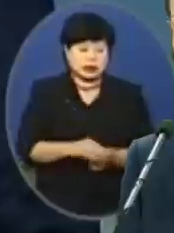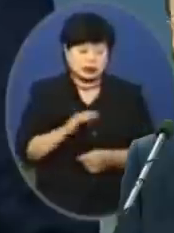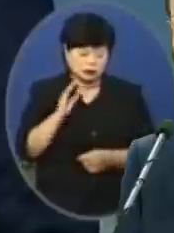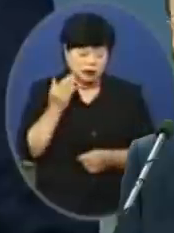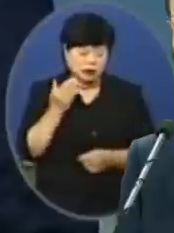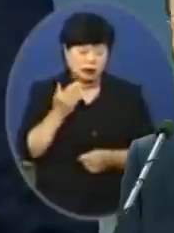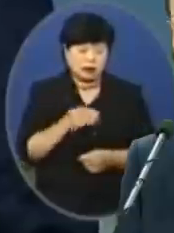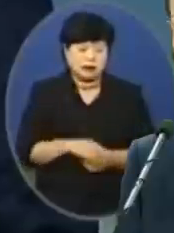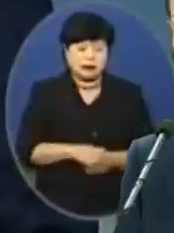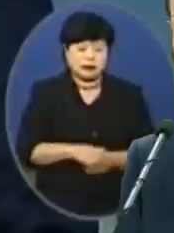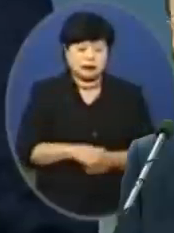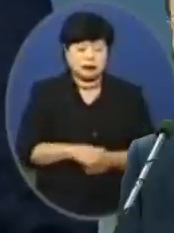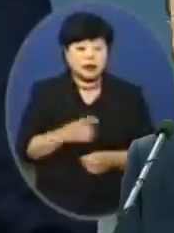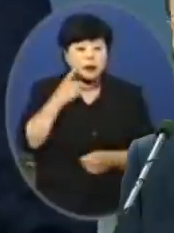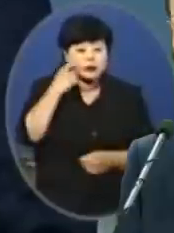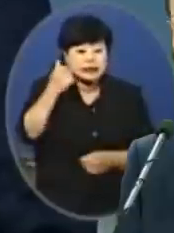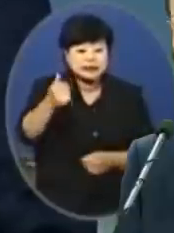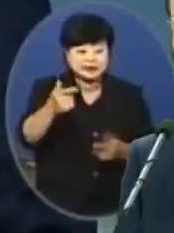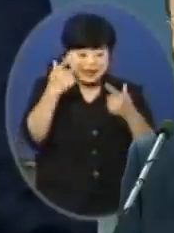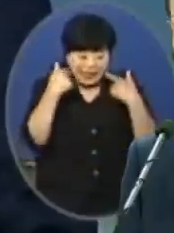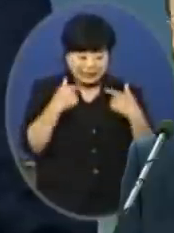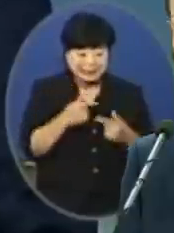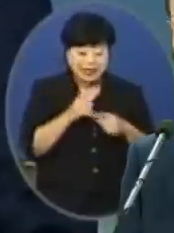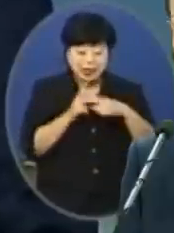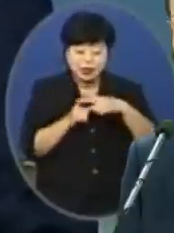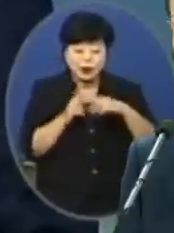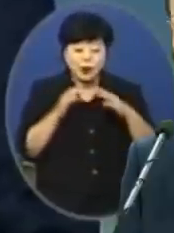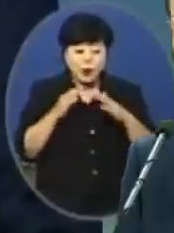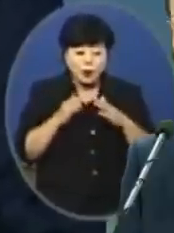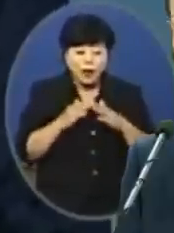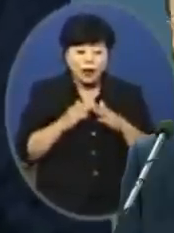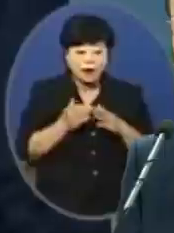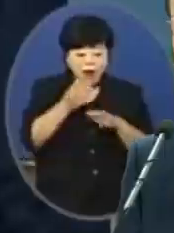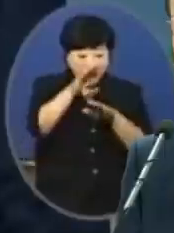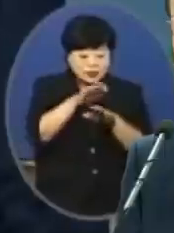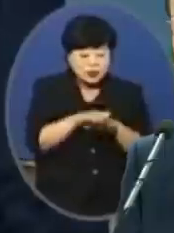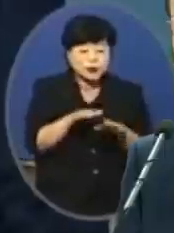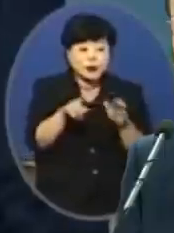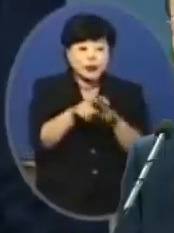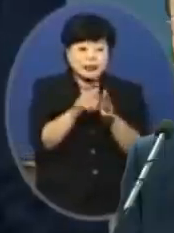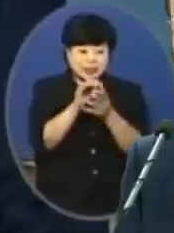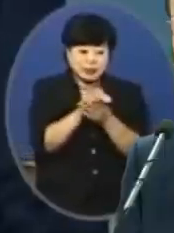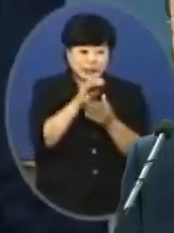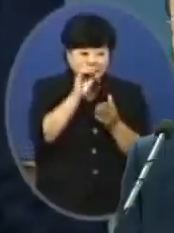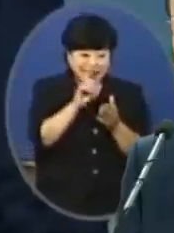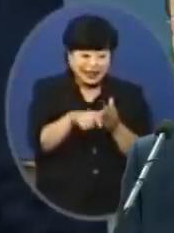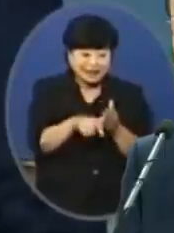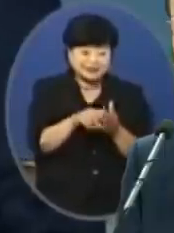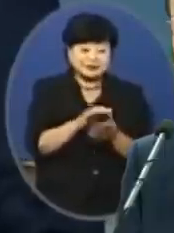말아요. 목사는 항상 교회와 교인들을 위해서 기도할 때